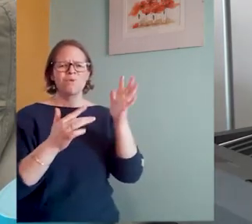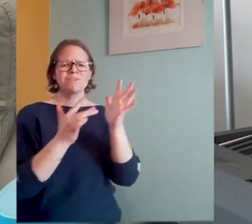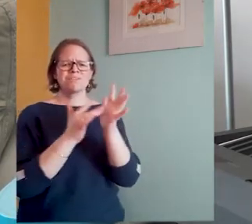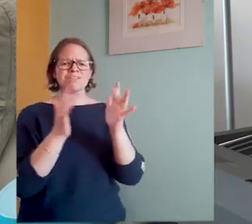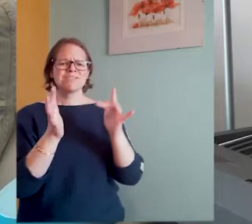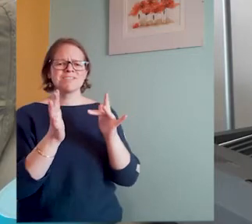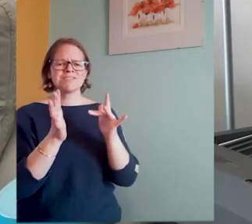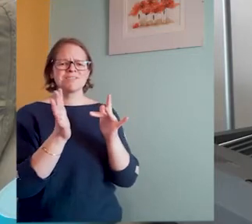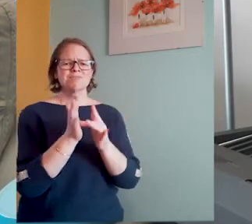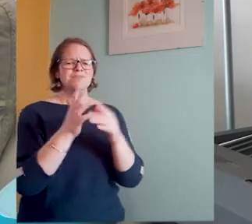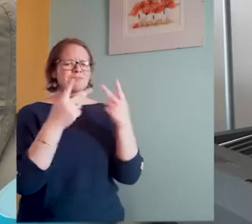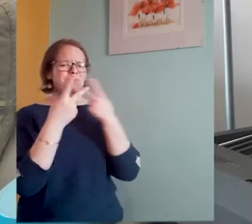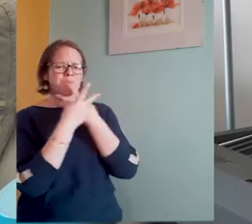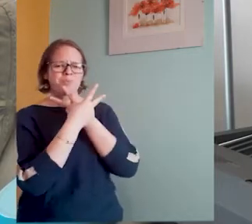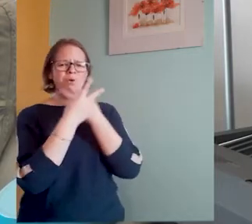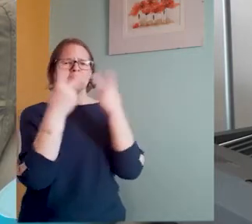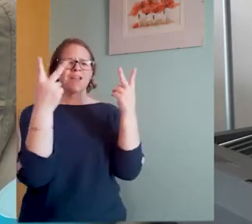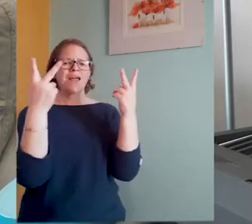donné son nom.